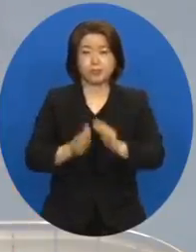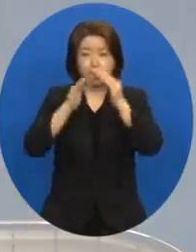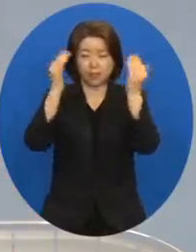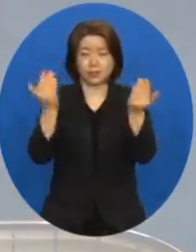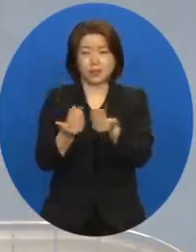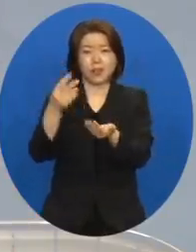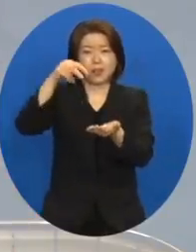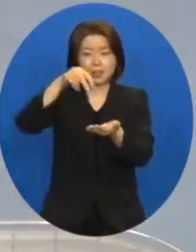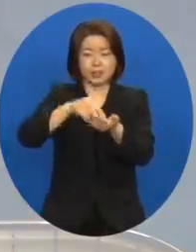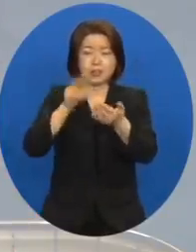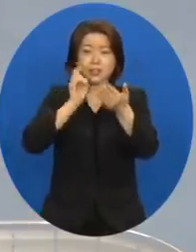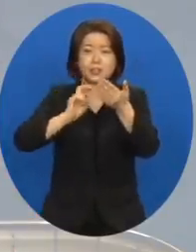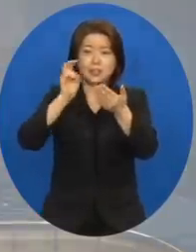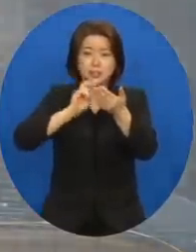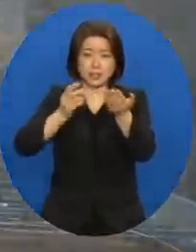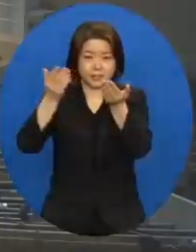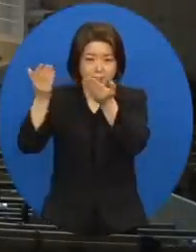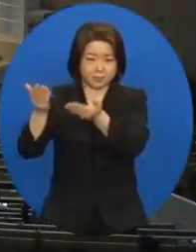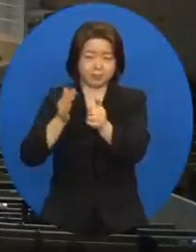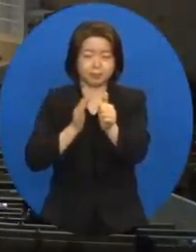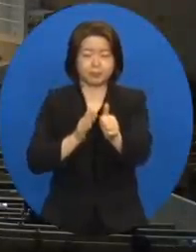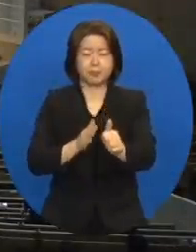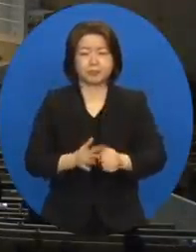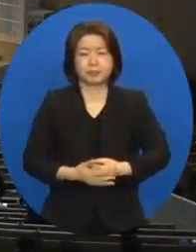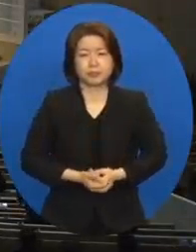일어나 서서 차량 하겠읍니다